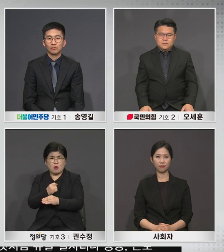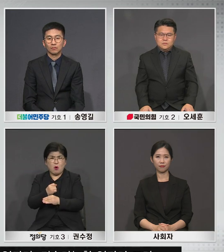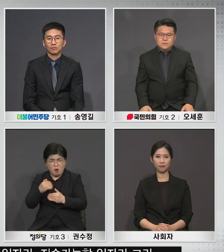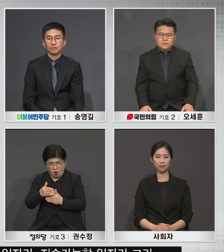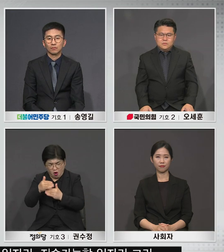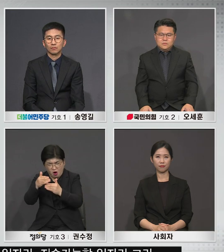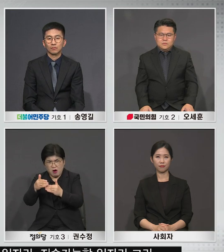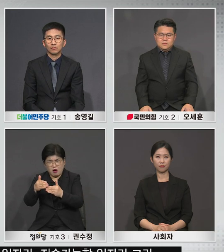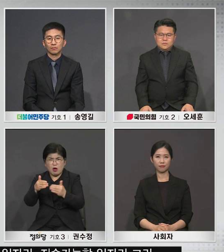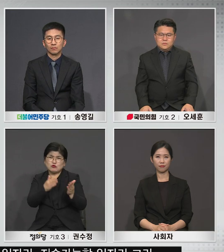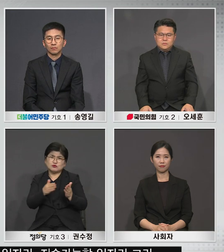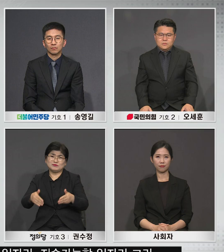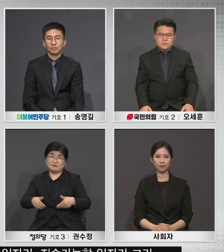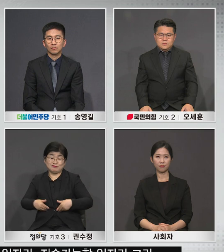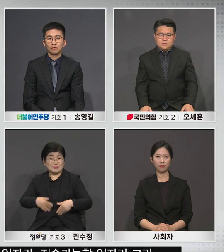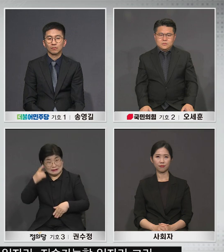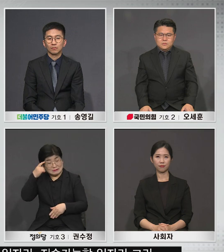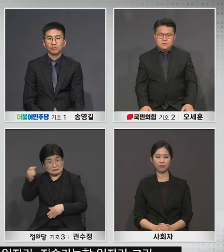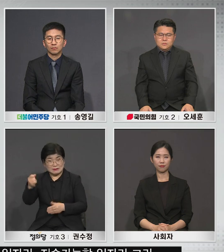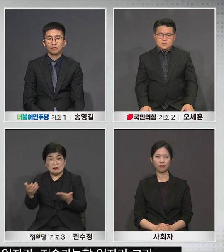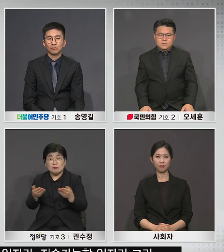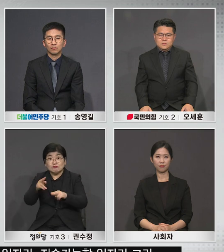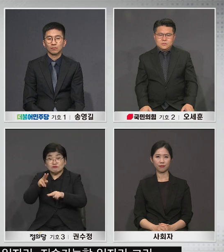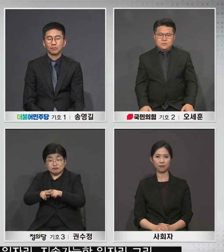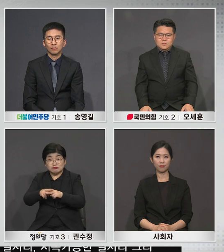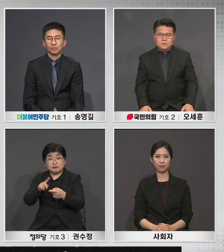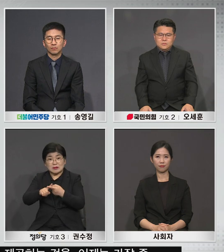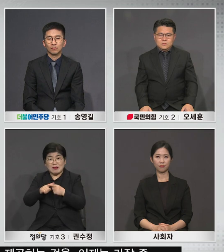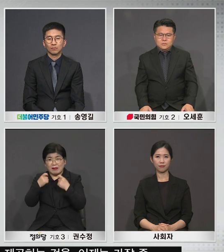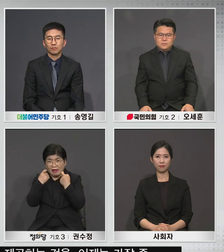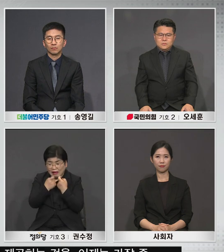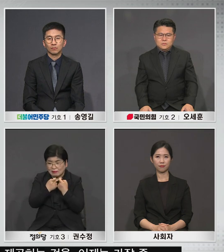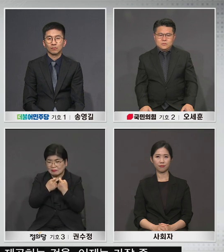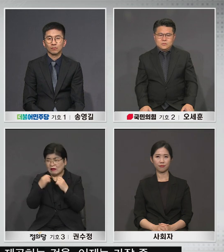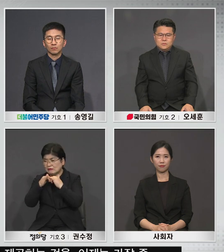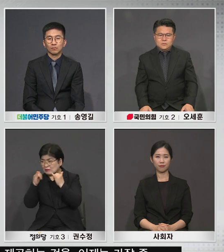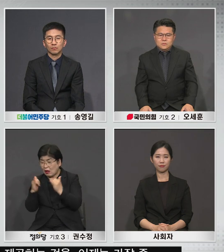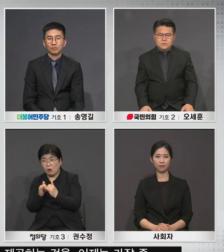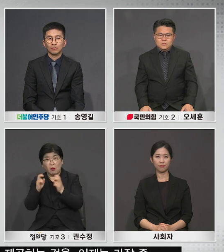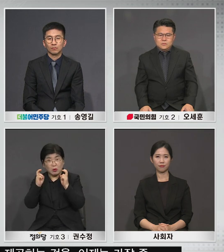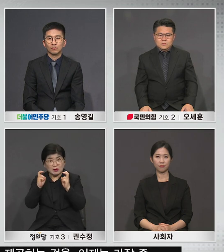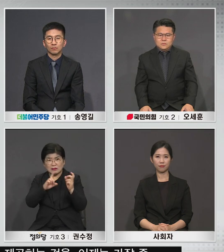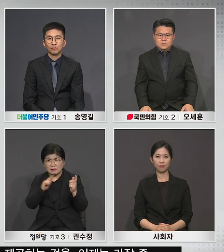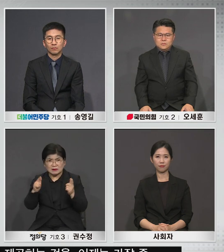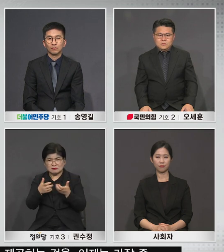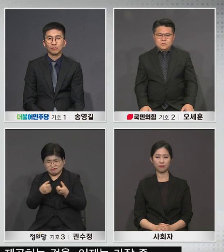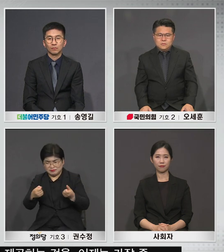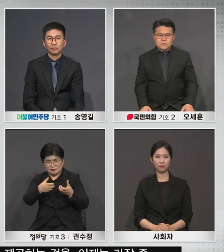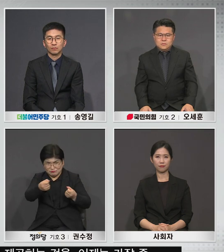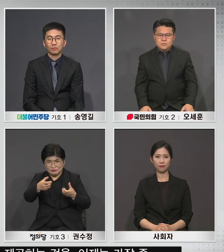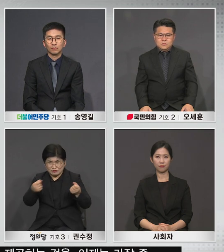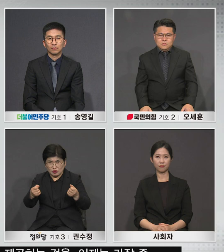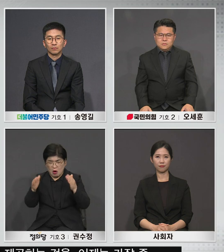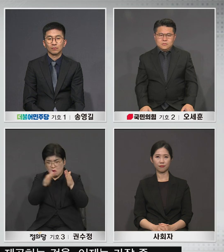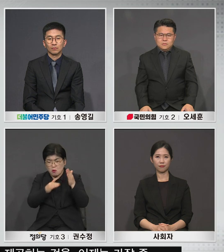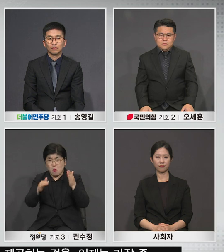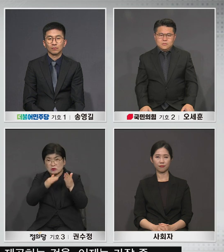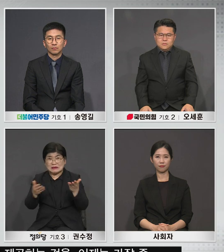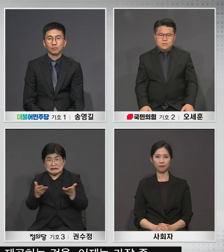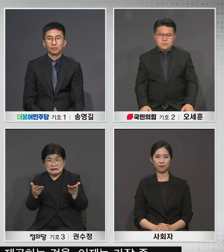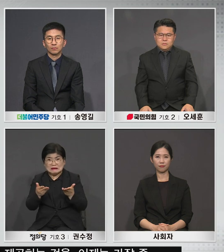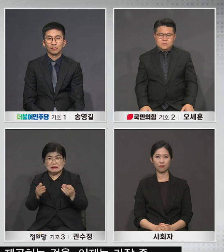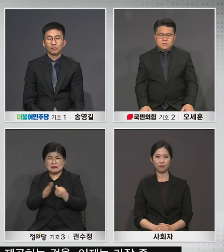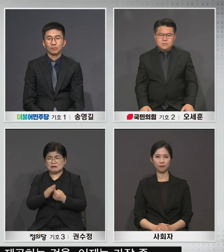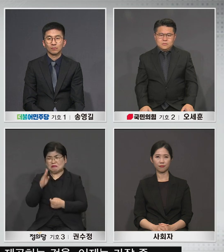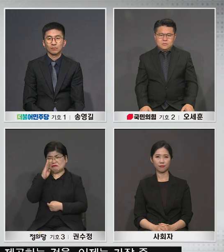말씀을 드리는 것이고요. 지금의 일자리를 갖다가 계속해서 민간 영역과 사회적 기업 이런 식으로 다 분리하고 공공근로는 대단히 취약한